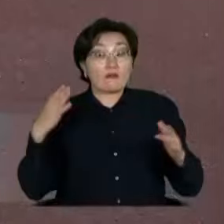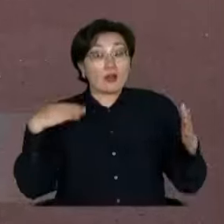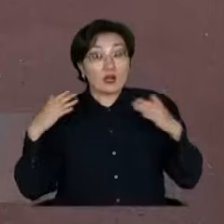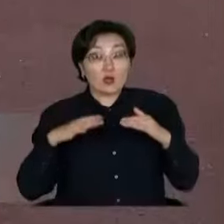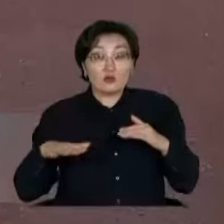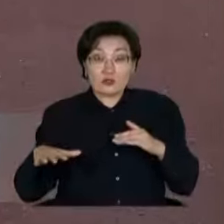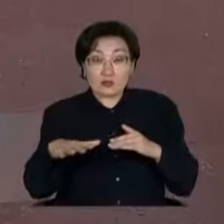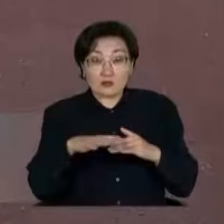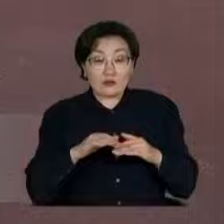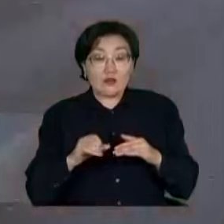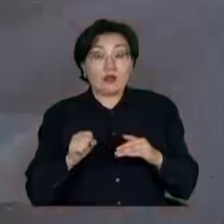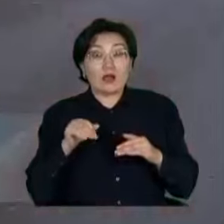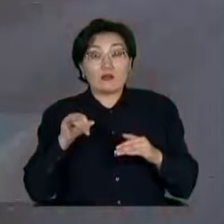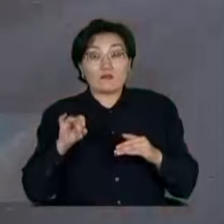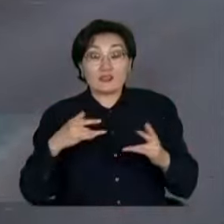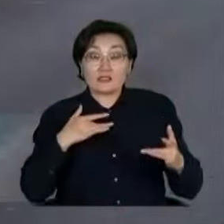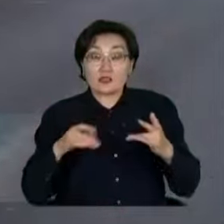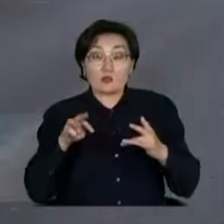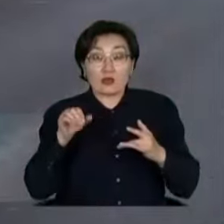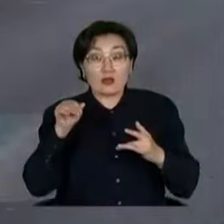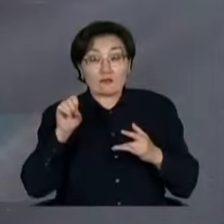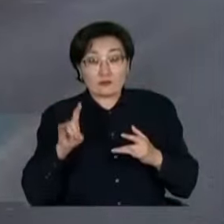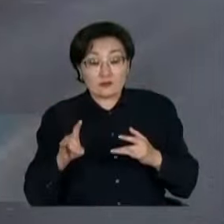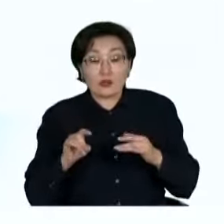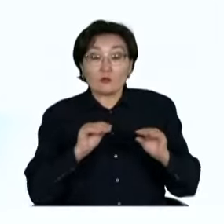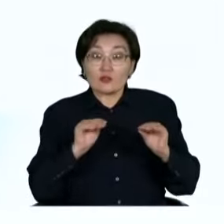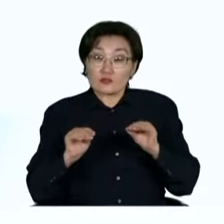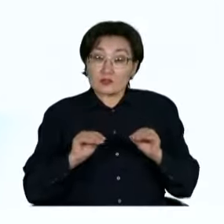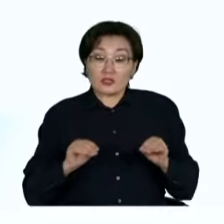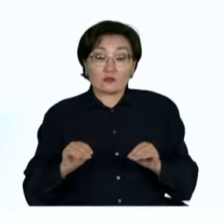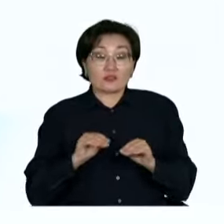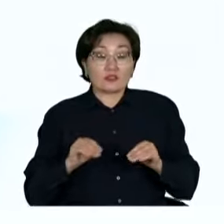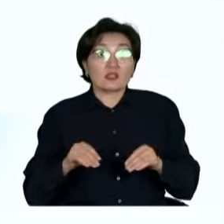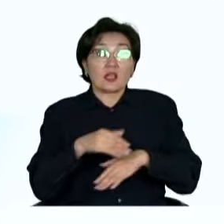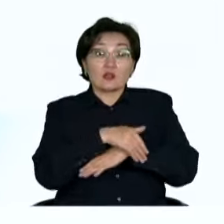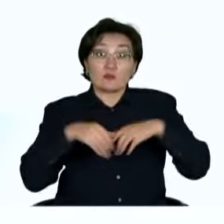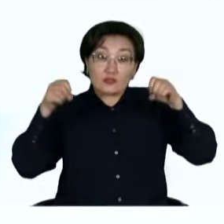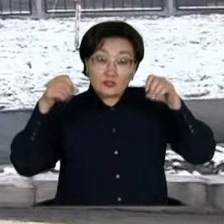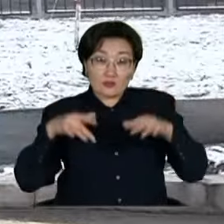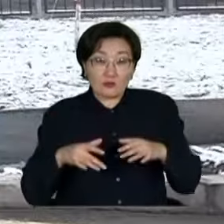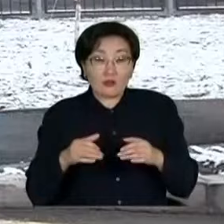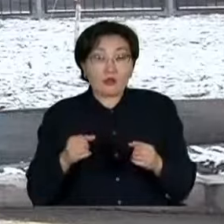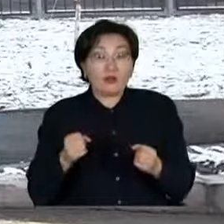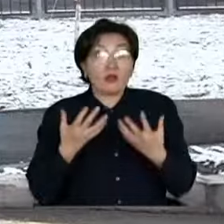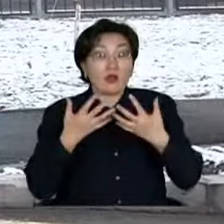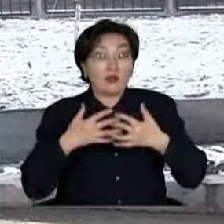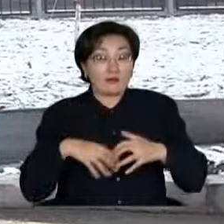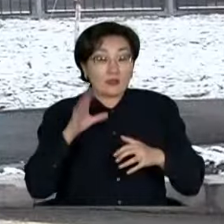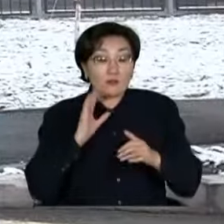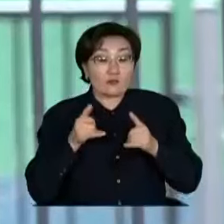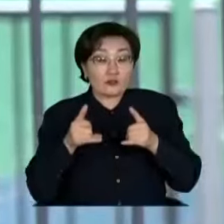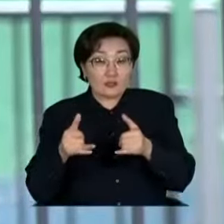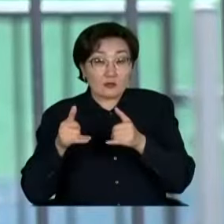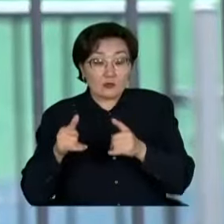воркаут-зоны, амфитеатр, мафы, элементы благоустройства, линии наружного освещения и автополивная система. Для